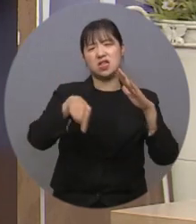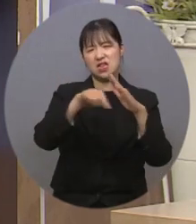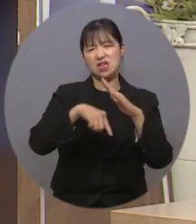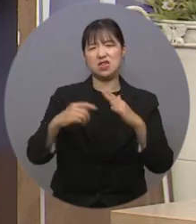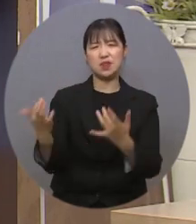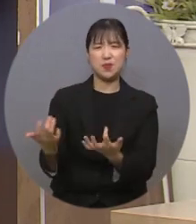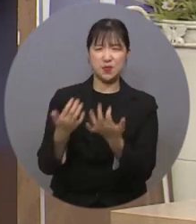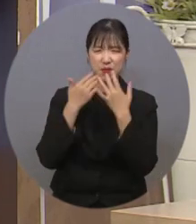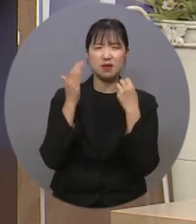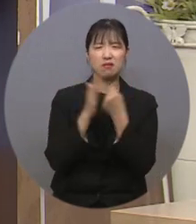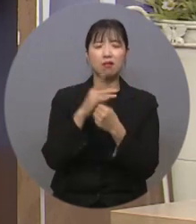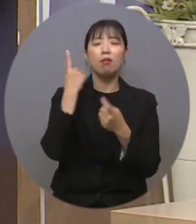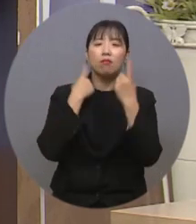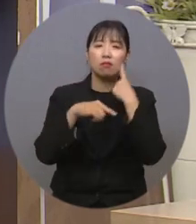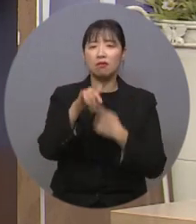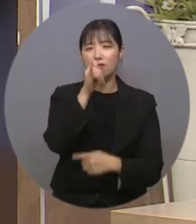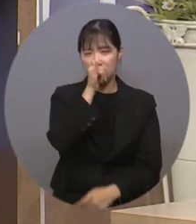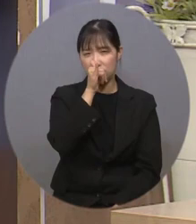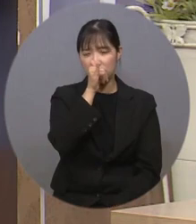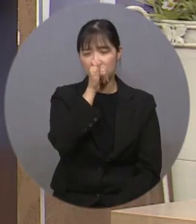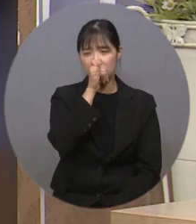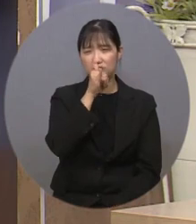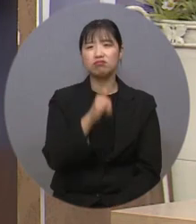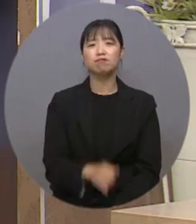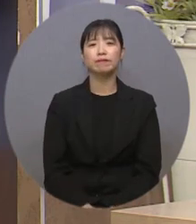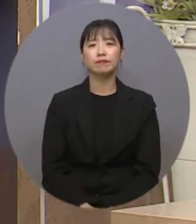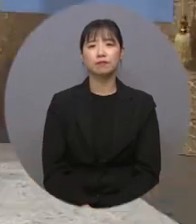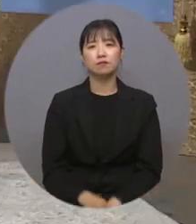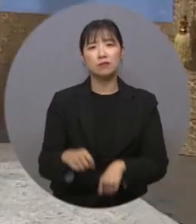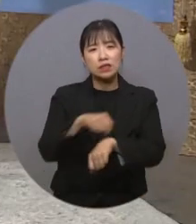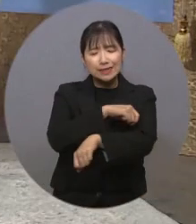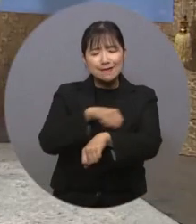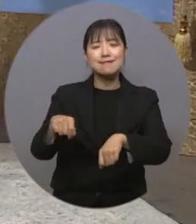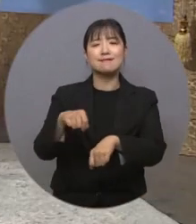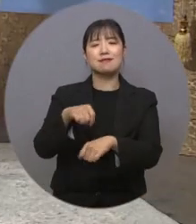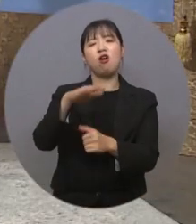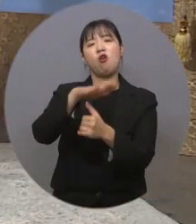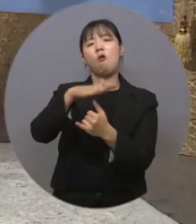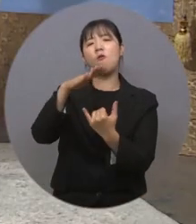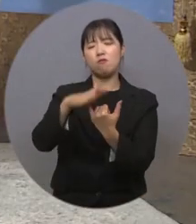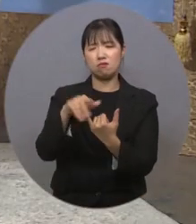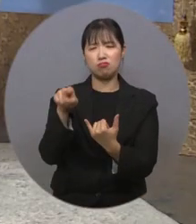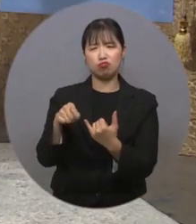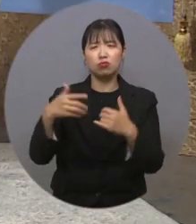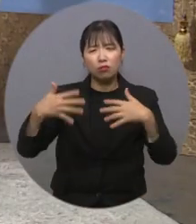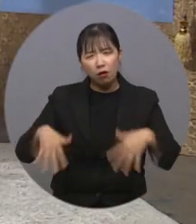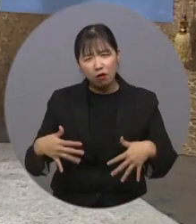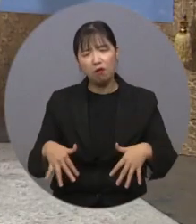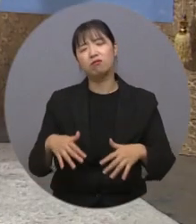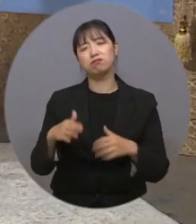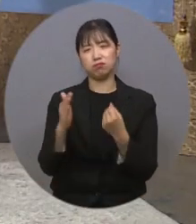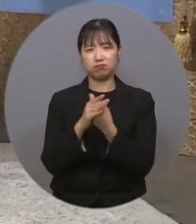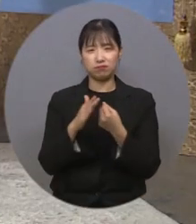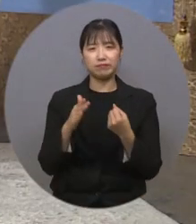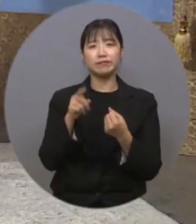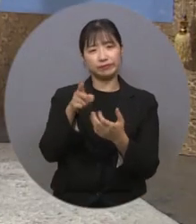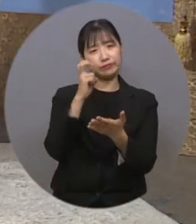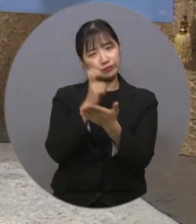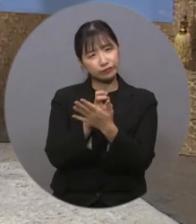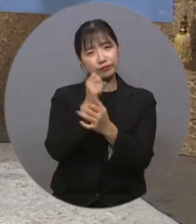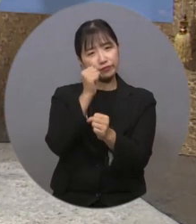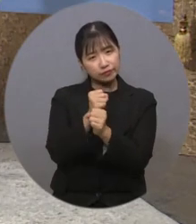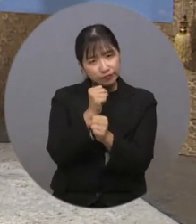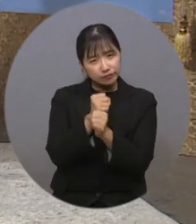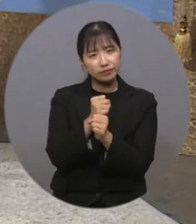흡연으로 인해서 좀 피해가 있는데 이 어린이들 특히 굉장히 취약하기 때문에 이런 조례가 제정이 된다면